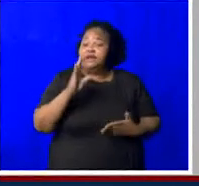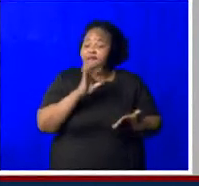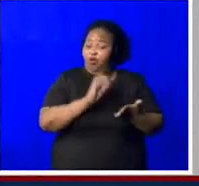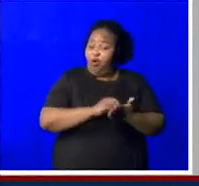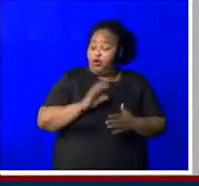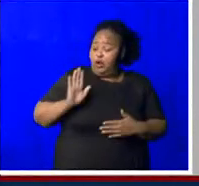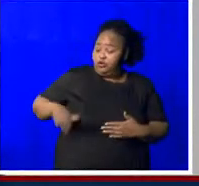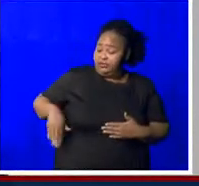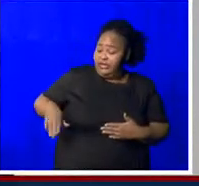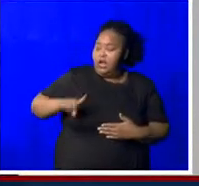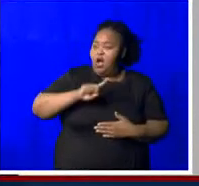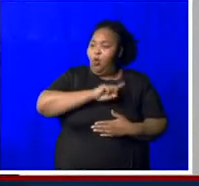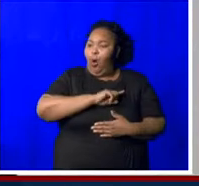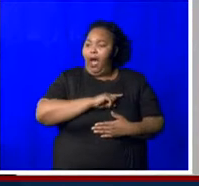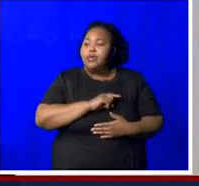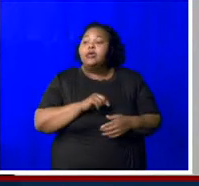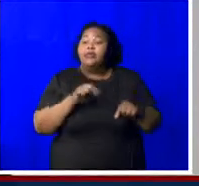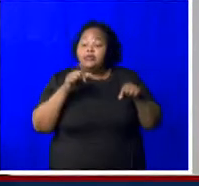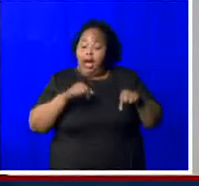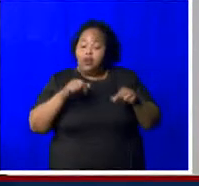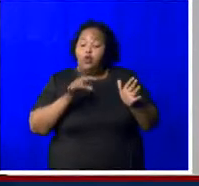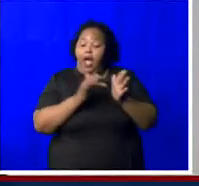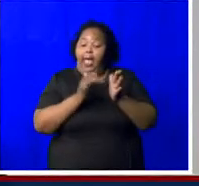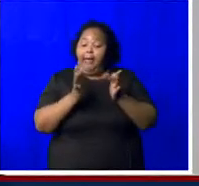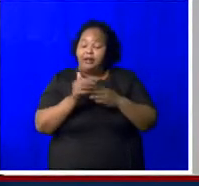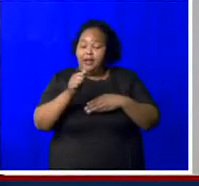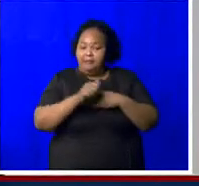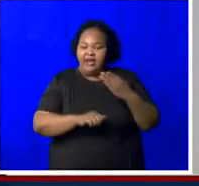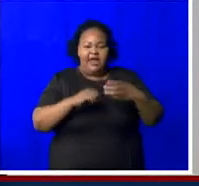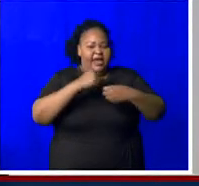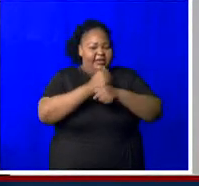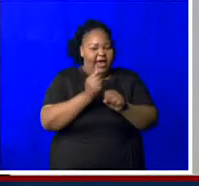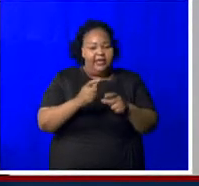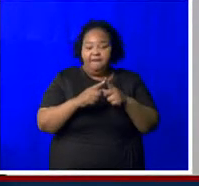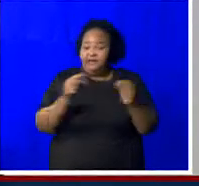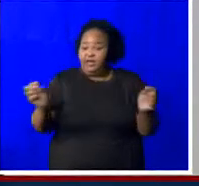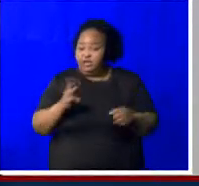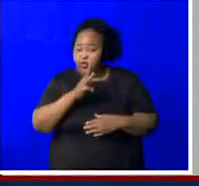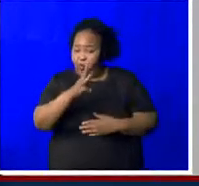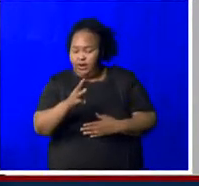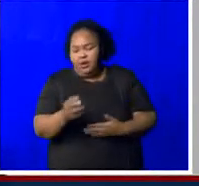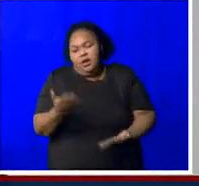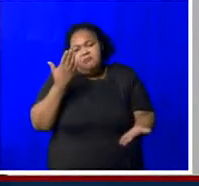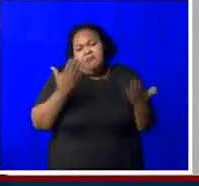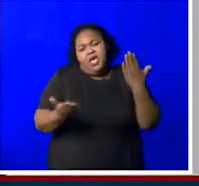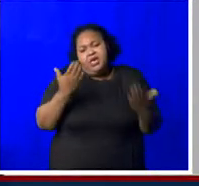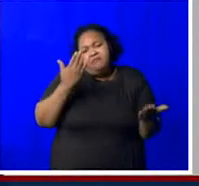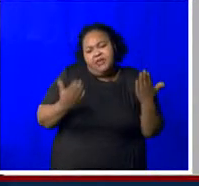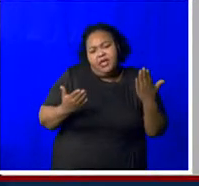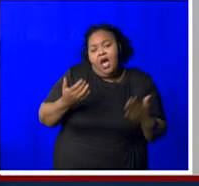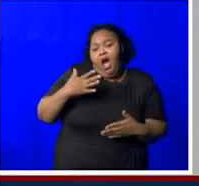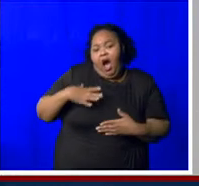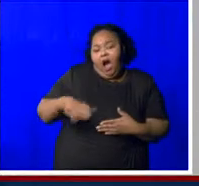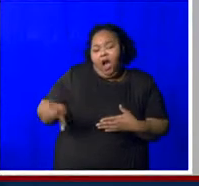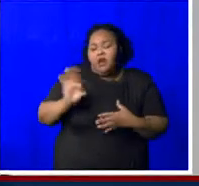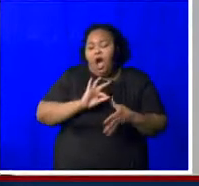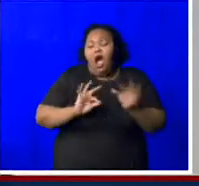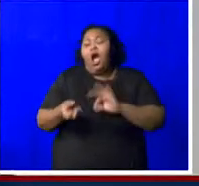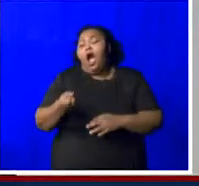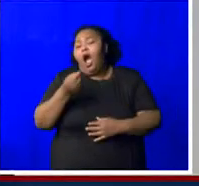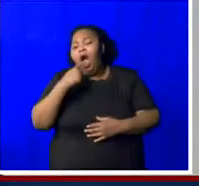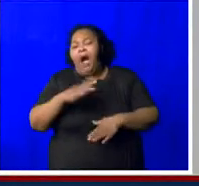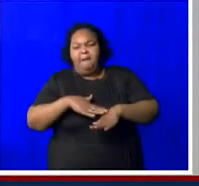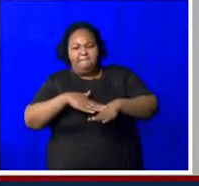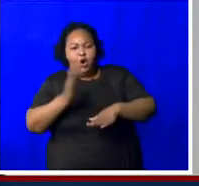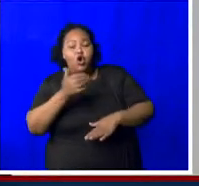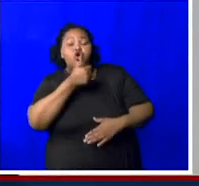soya expire vele ngalo April nekwendeka ukuthi sowasetshentiswa lomningi wawo but imali libandla